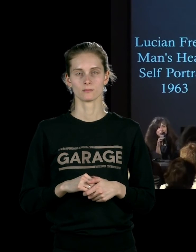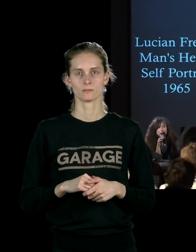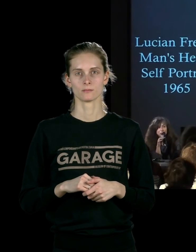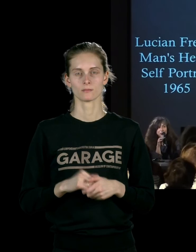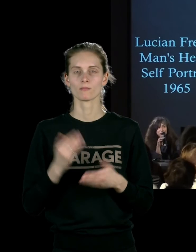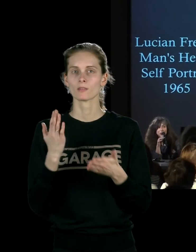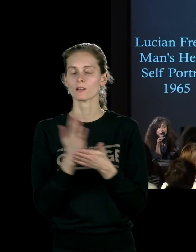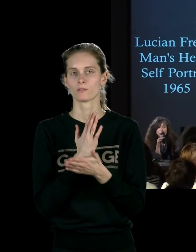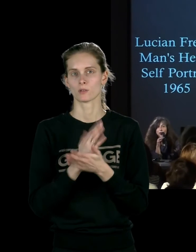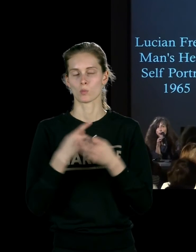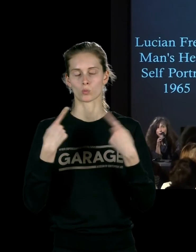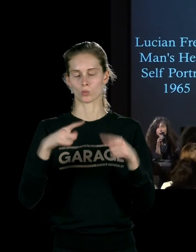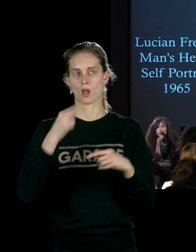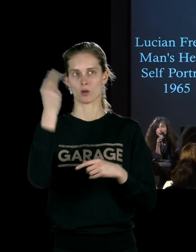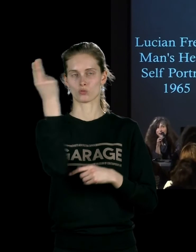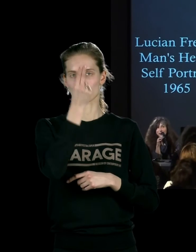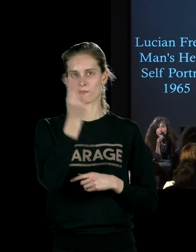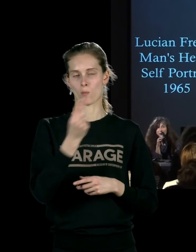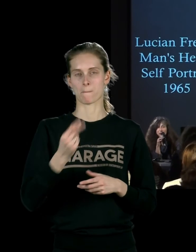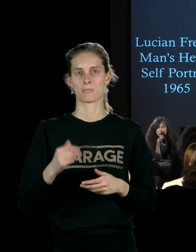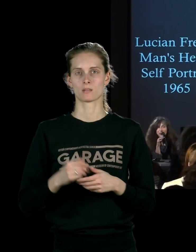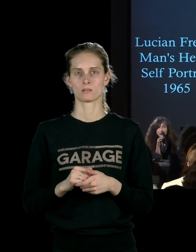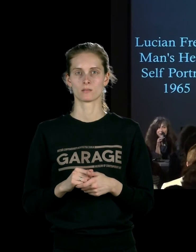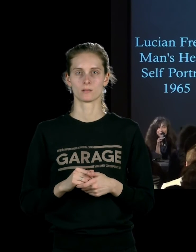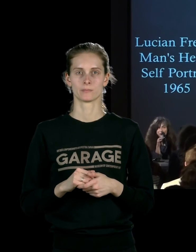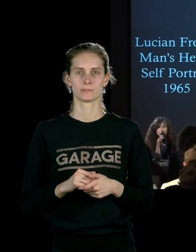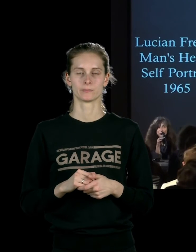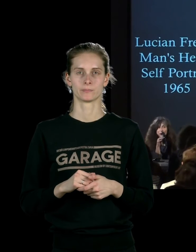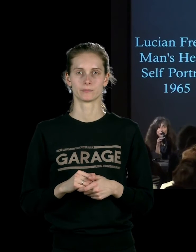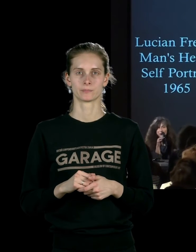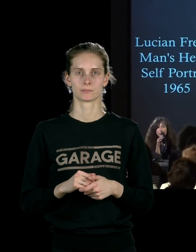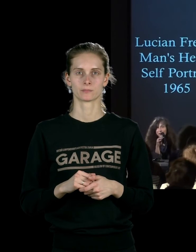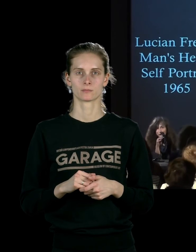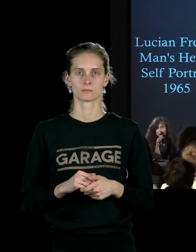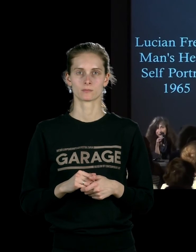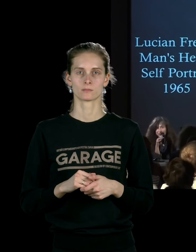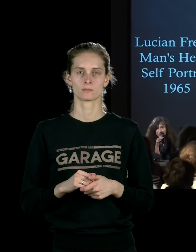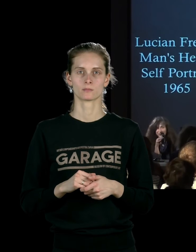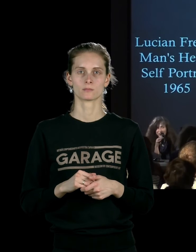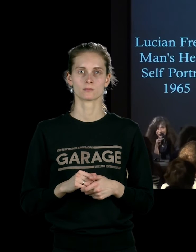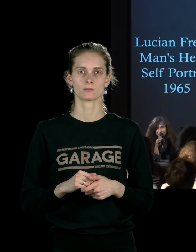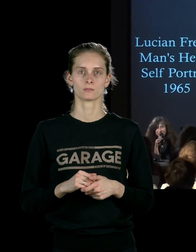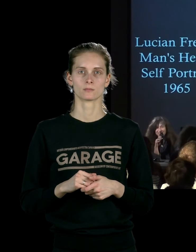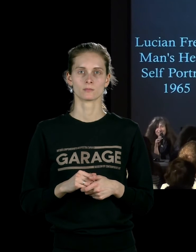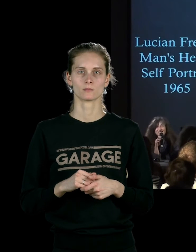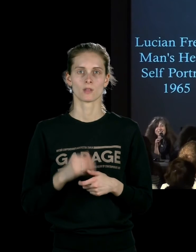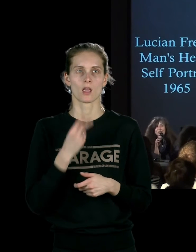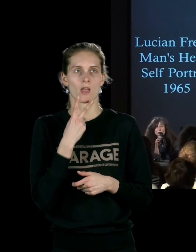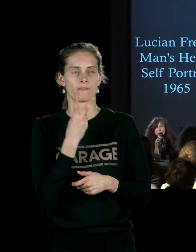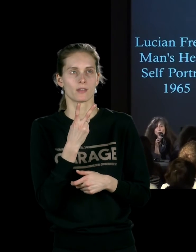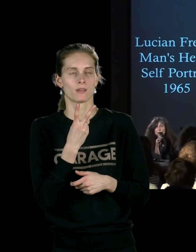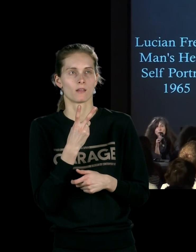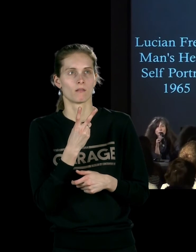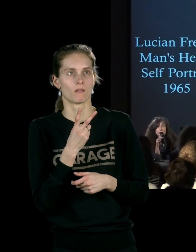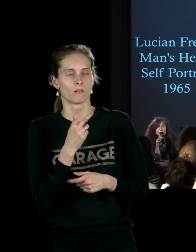Абсолютно другая живопись, при этом как бы очень сложно, при этом каким-то удивительным образом понятно, что это один и тот же человек,